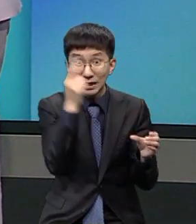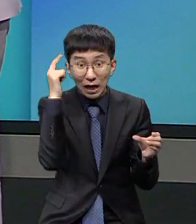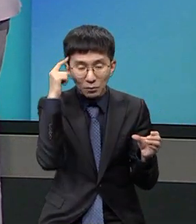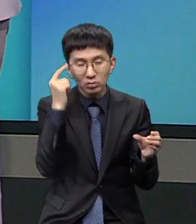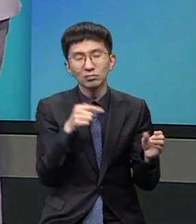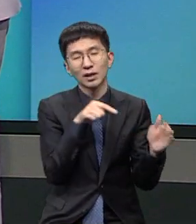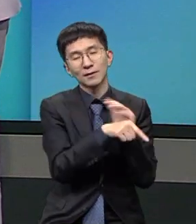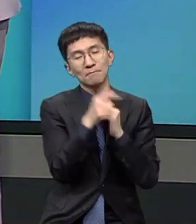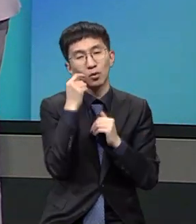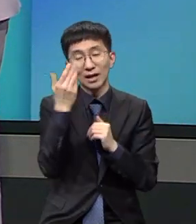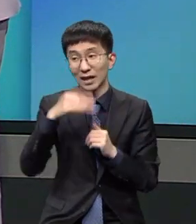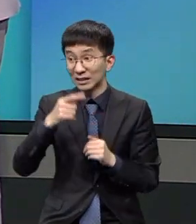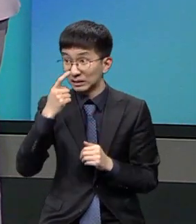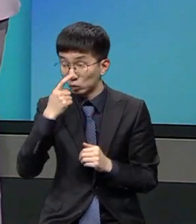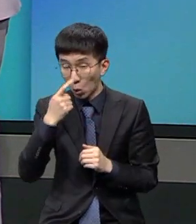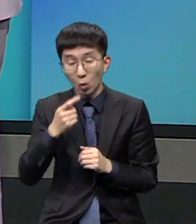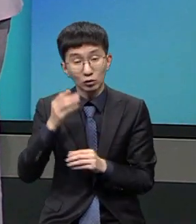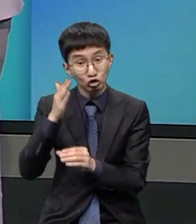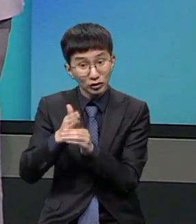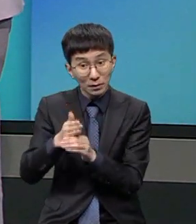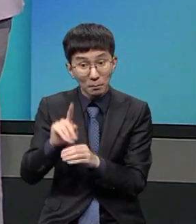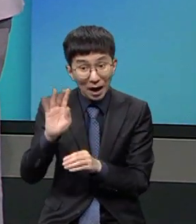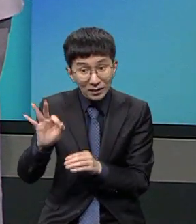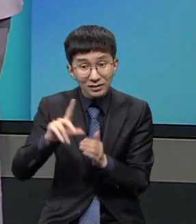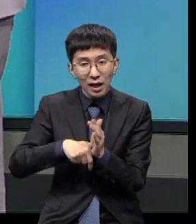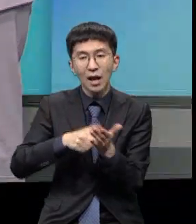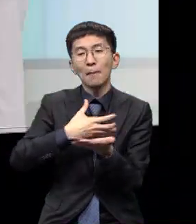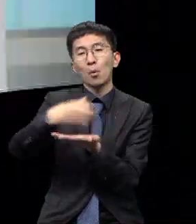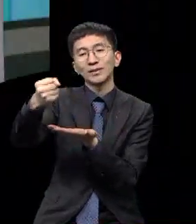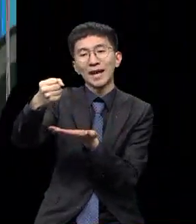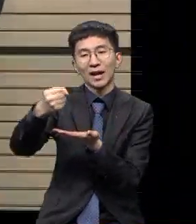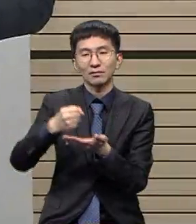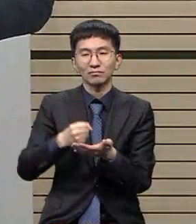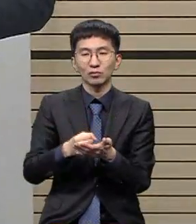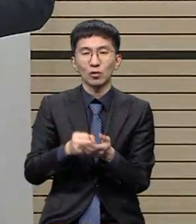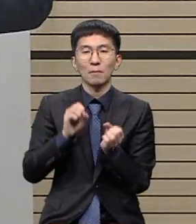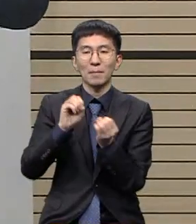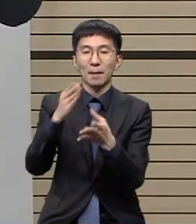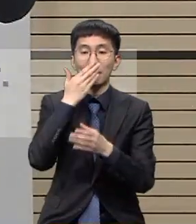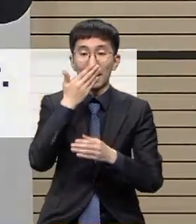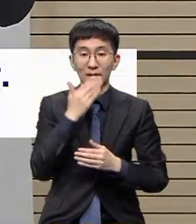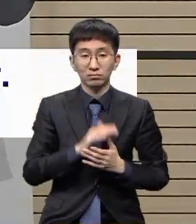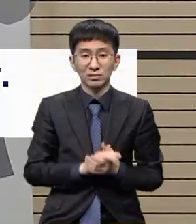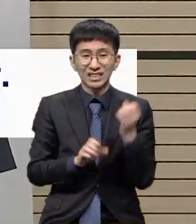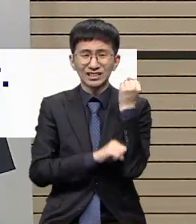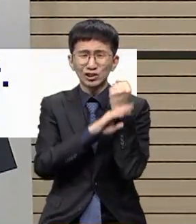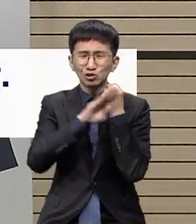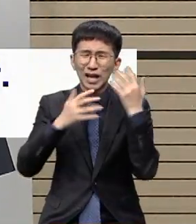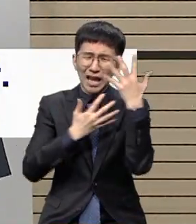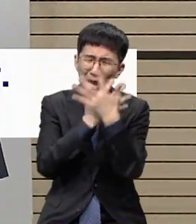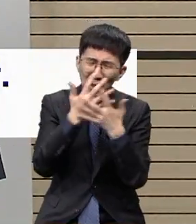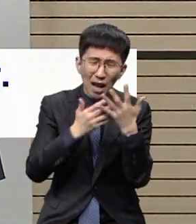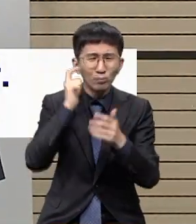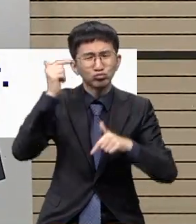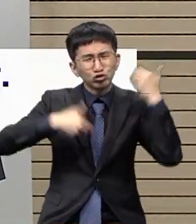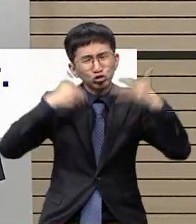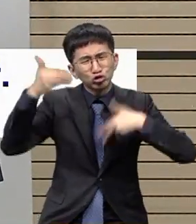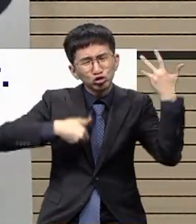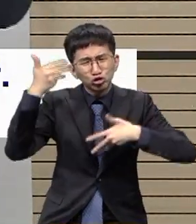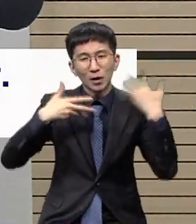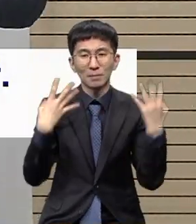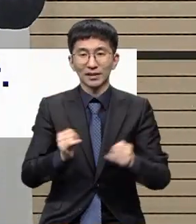메뉴로 본다면 포장이나 배달만 가능하기 때문입니다. 지침이 애매하다라는 질의를 많이 받고